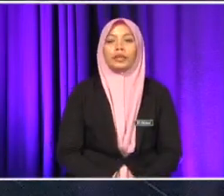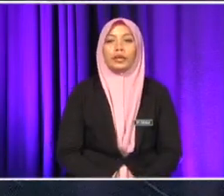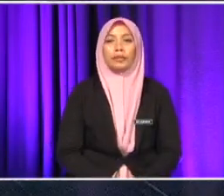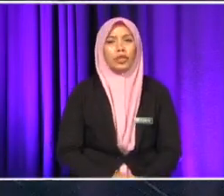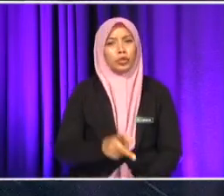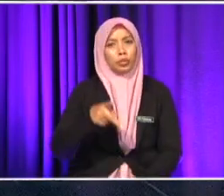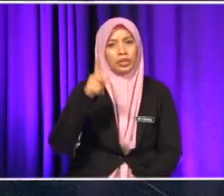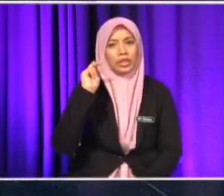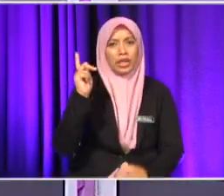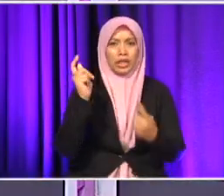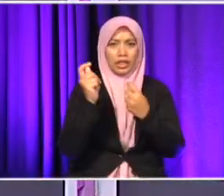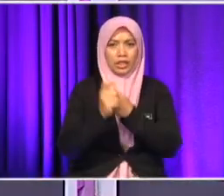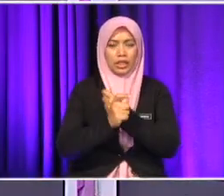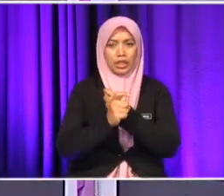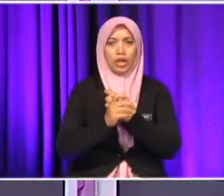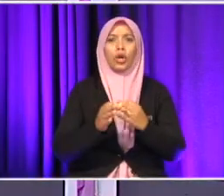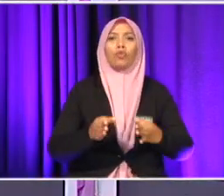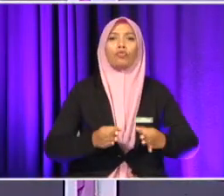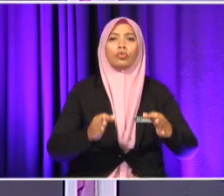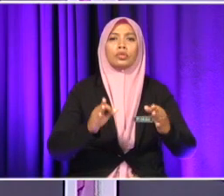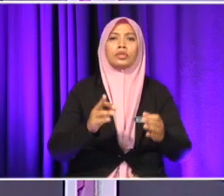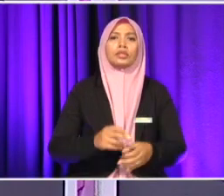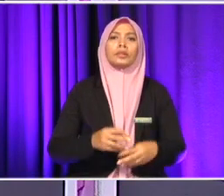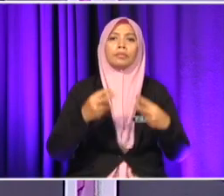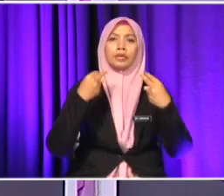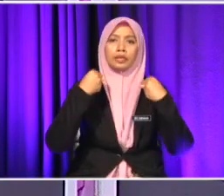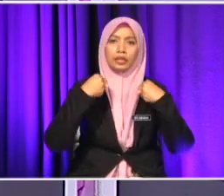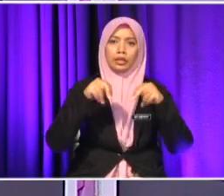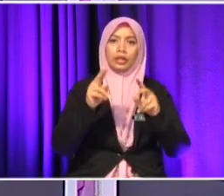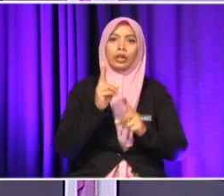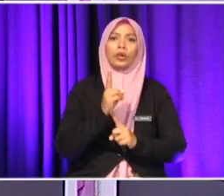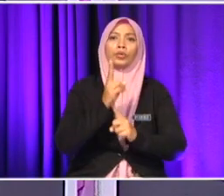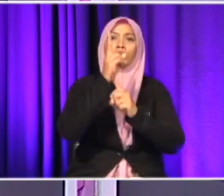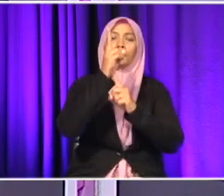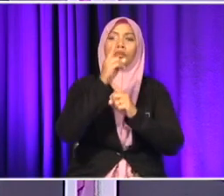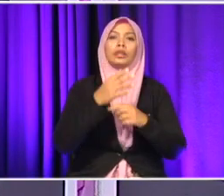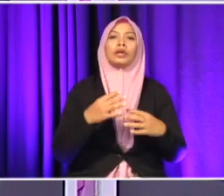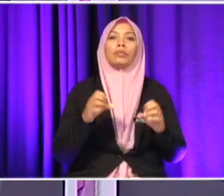tentang fungsi perniagaan utama sebenarnya dan memang